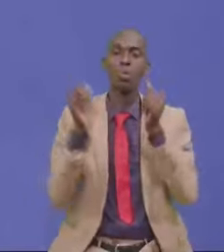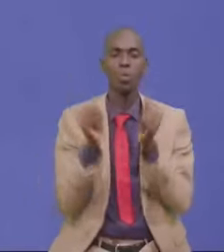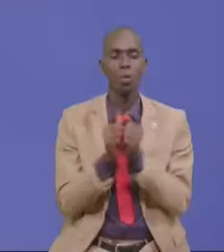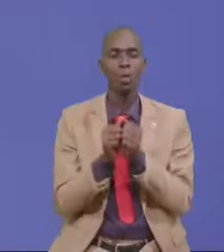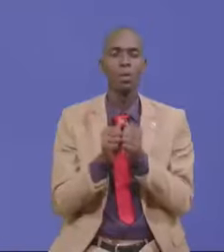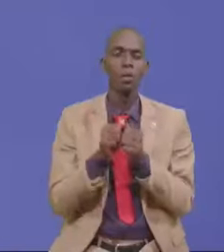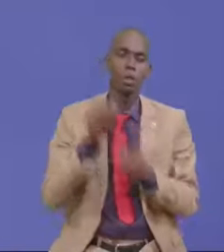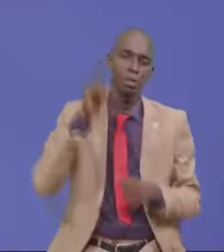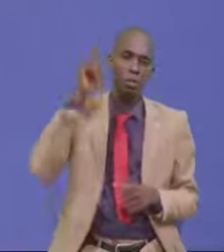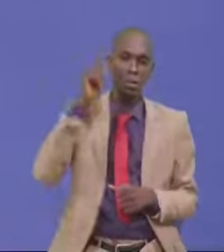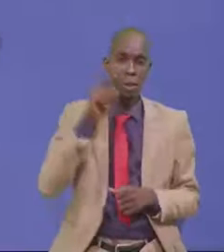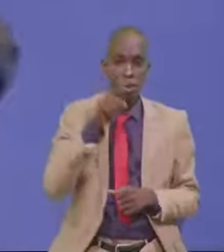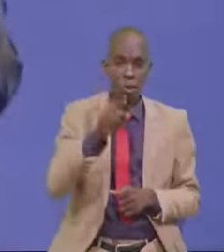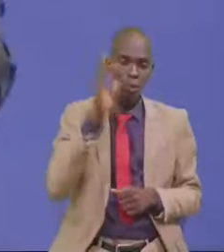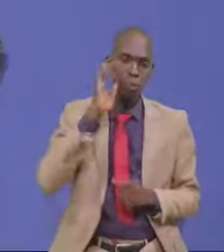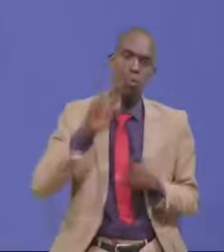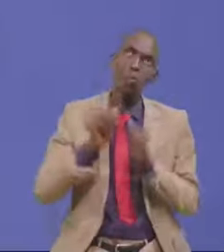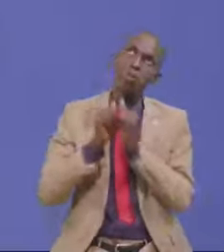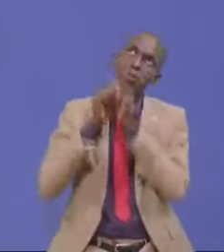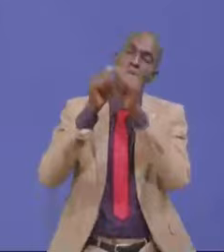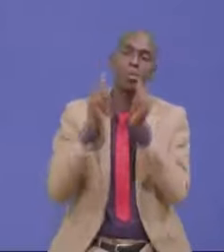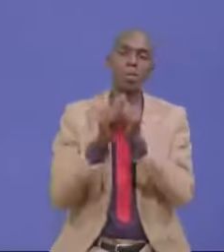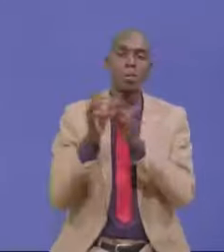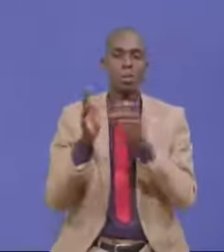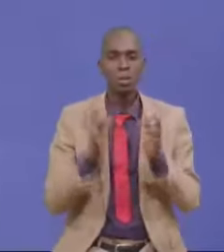Vous irez avec lui. Vous irez